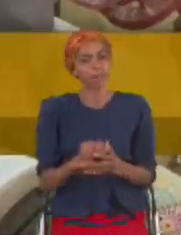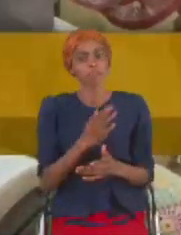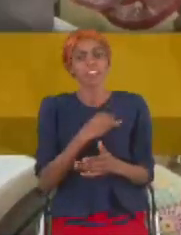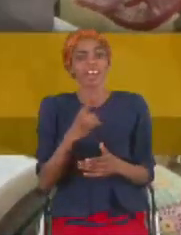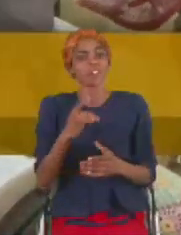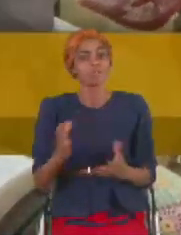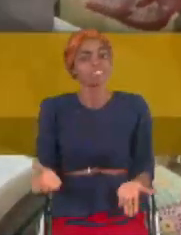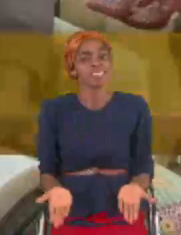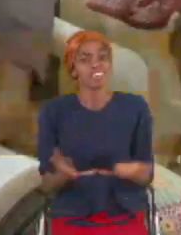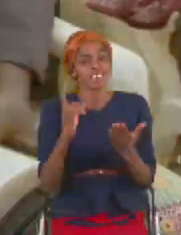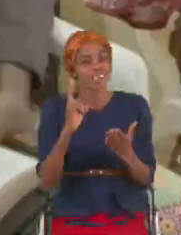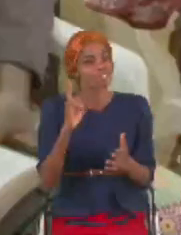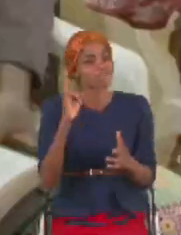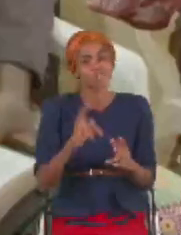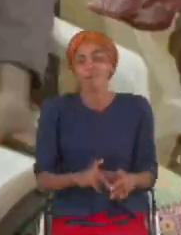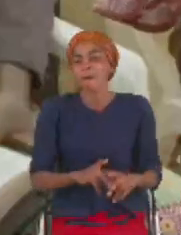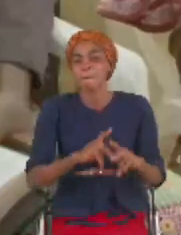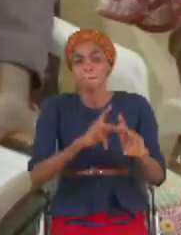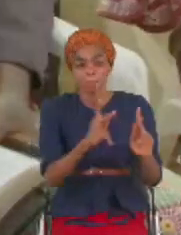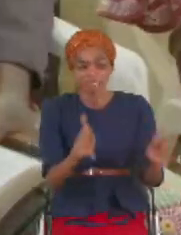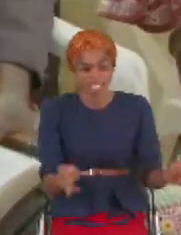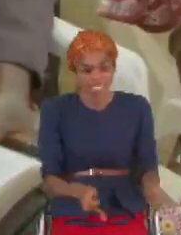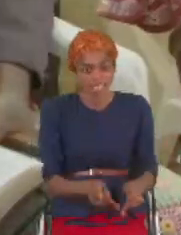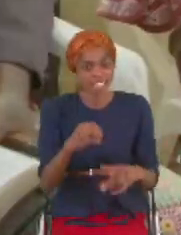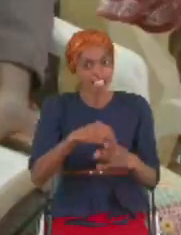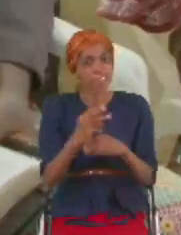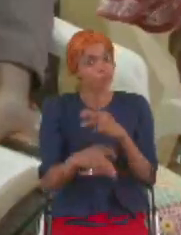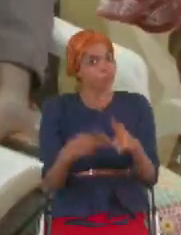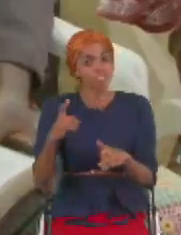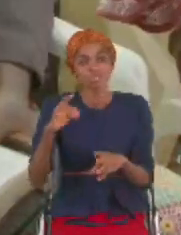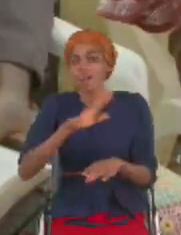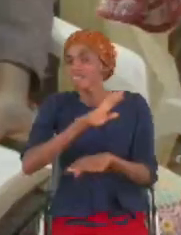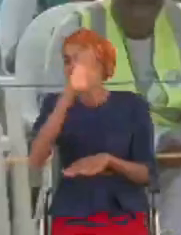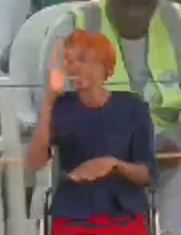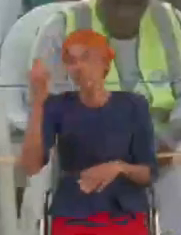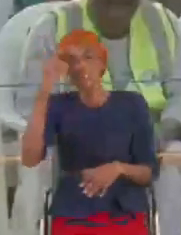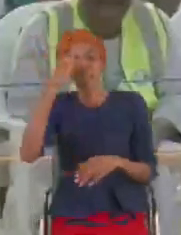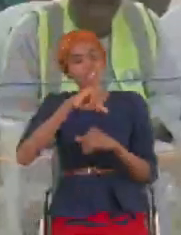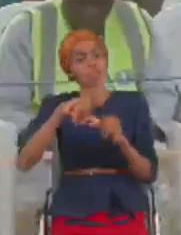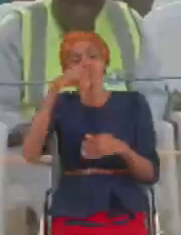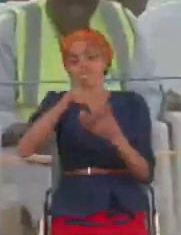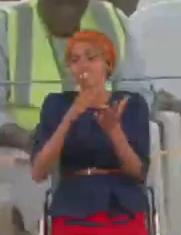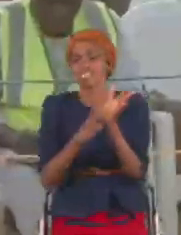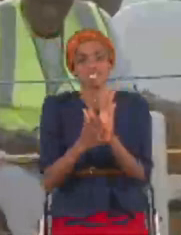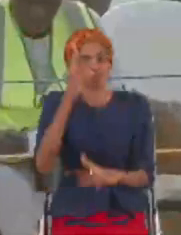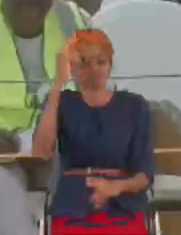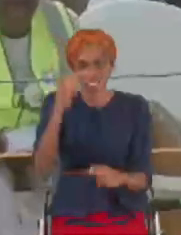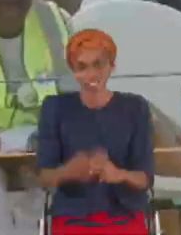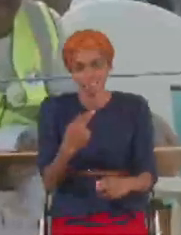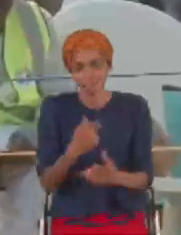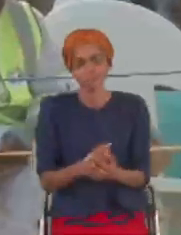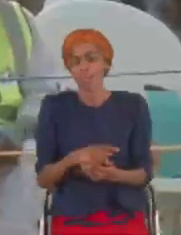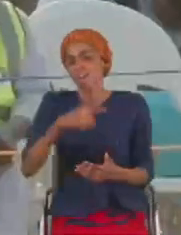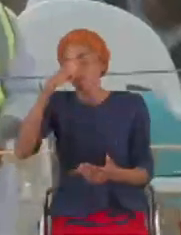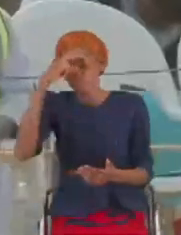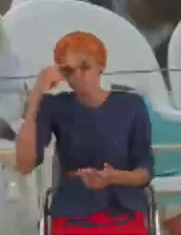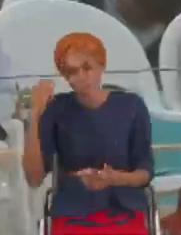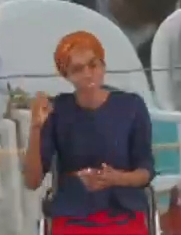et il te fera visiter des lieux dans le monde dont il n'a jamais pensé au nom de jésus